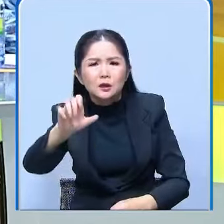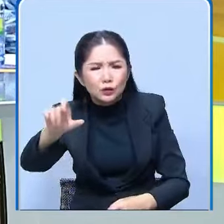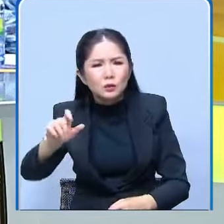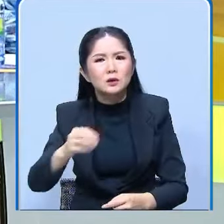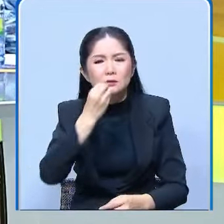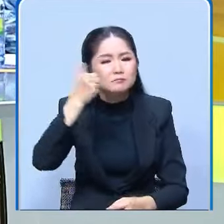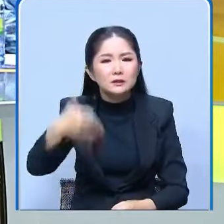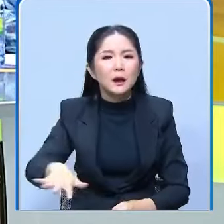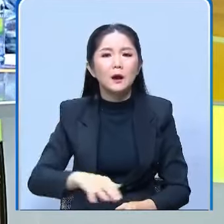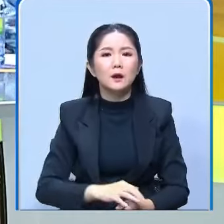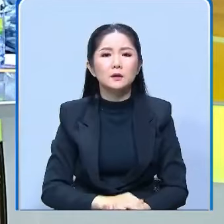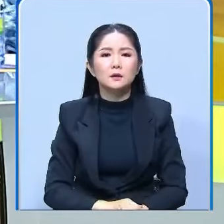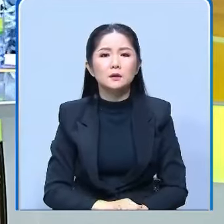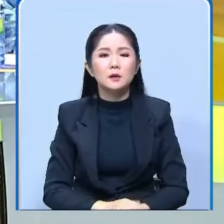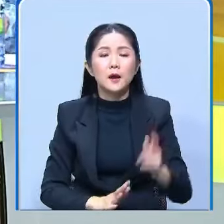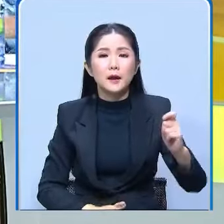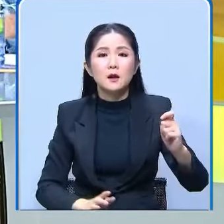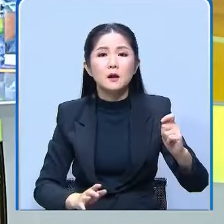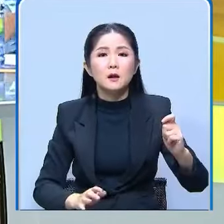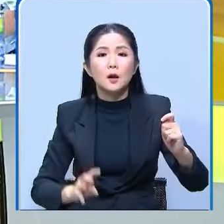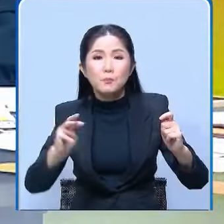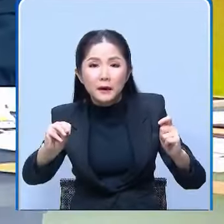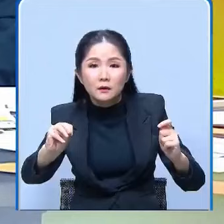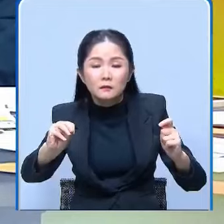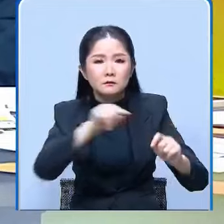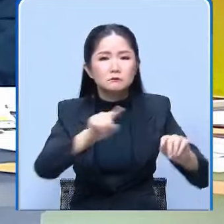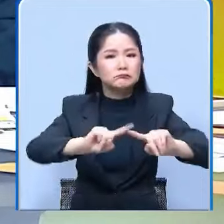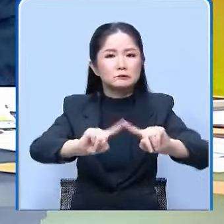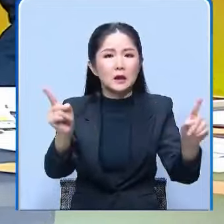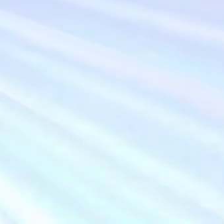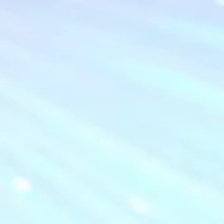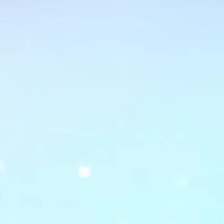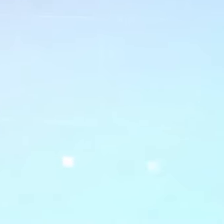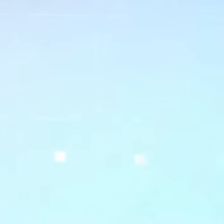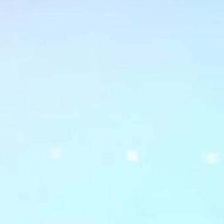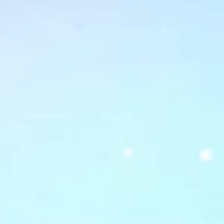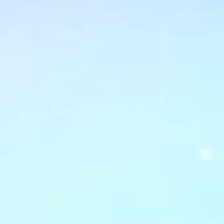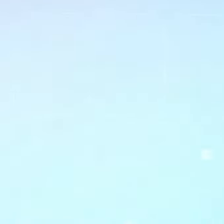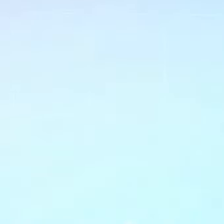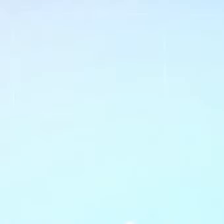รู้พื้นฐานตรงนี้ต้องมีนะ และความรู้อีกอย่างนึงก็คือมันไม่ใช่ยารักษาโรคนะคะย้ำกันอีกครั้งนึงค่ะ